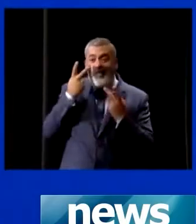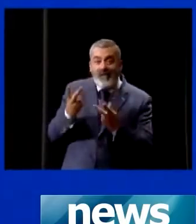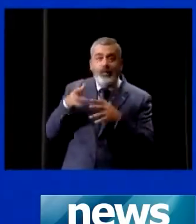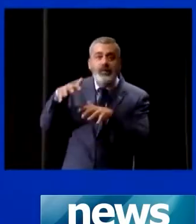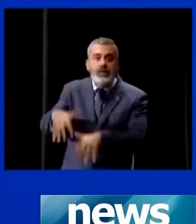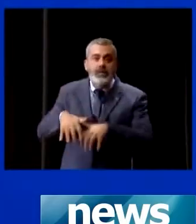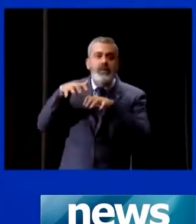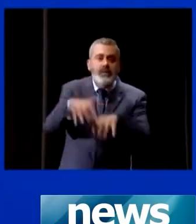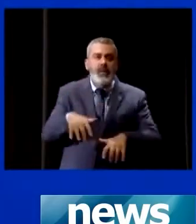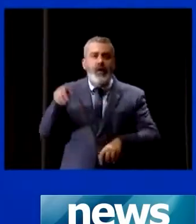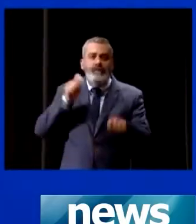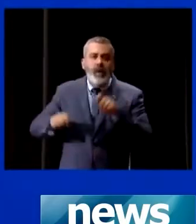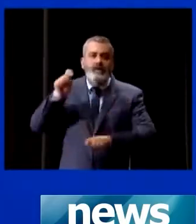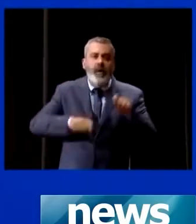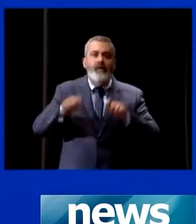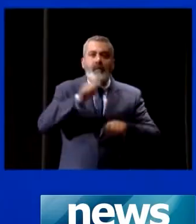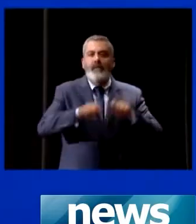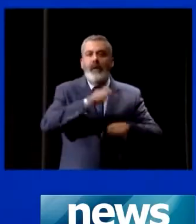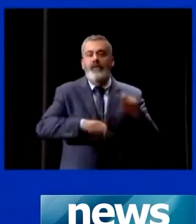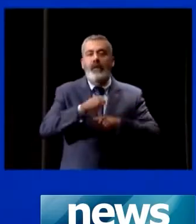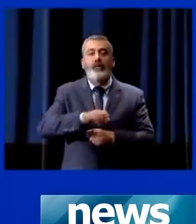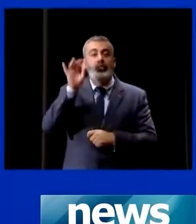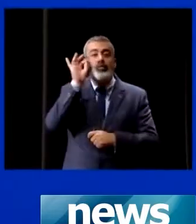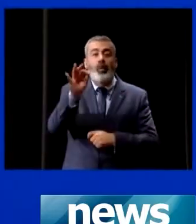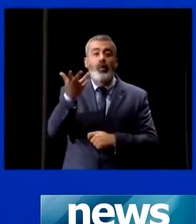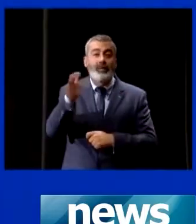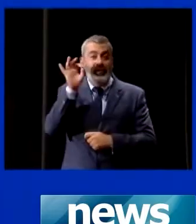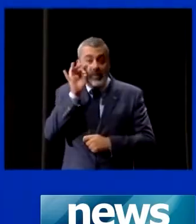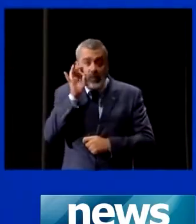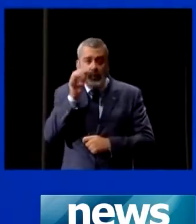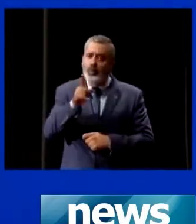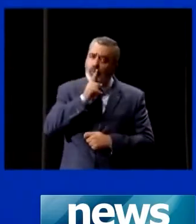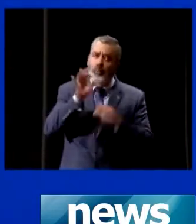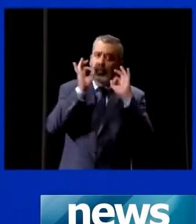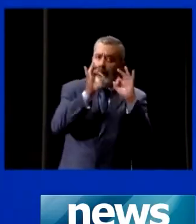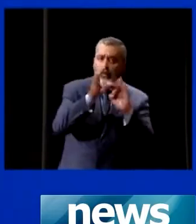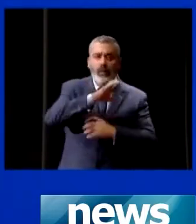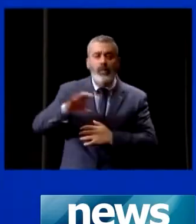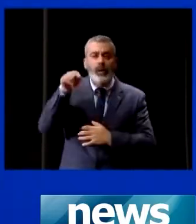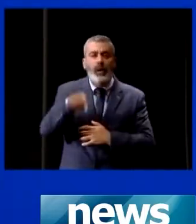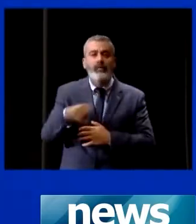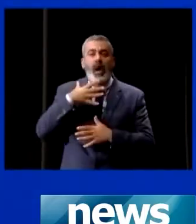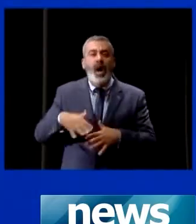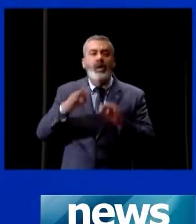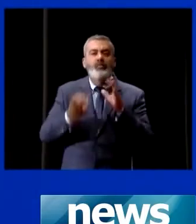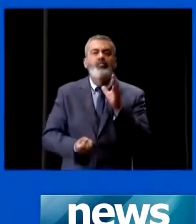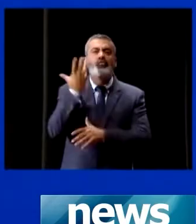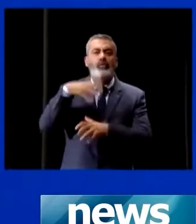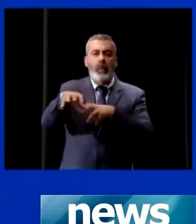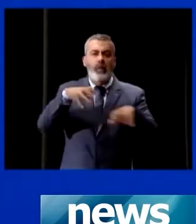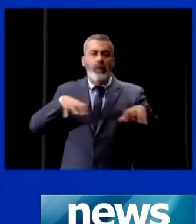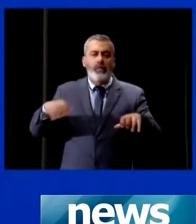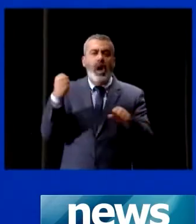κατασκευάζονται προκειμένου η πόλη, αλλά και ολόκληρη η Μακεδονία και η Θράκη, να αποκτήσουν σύγχρονες υποδομές και